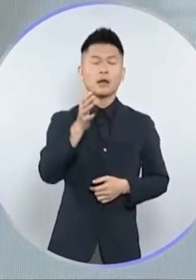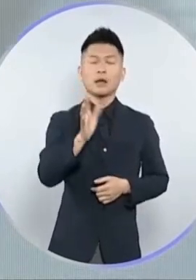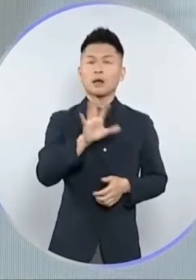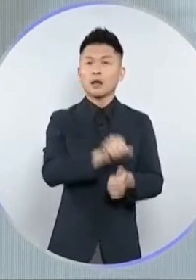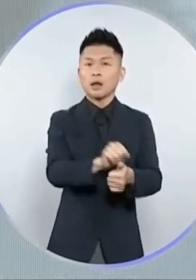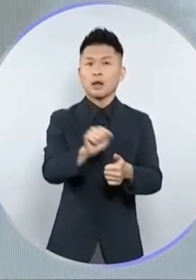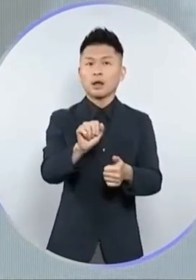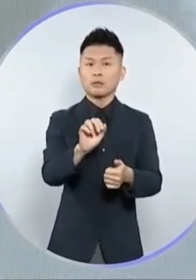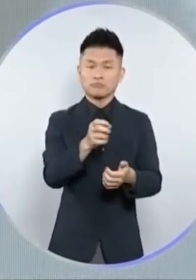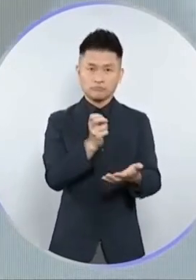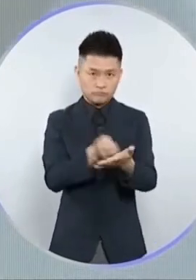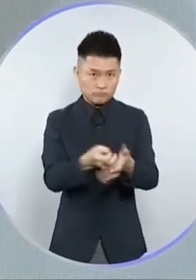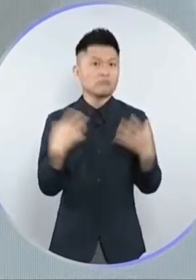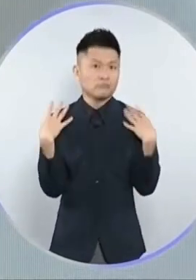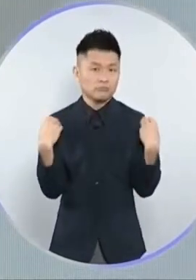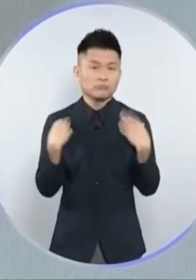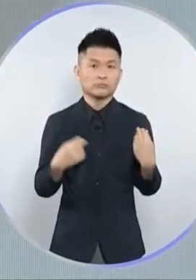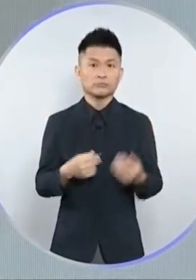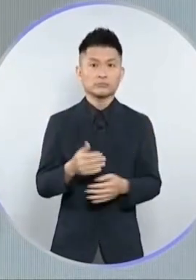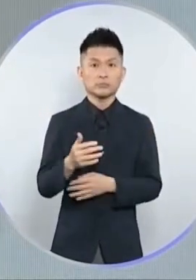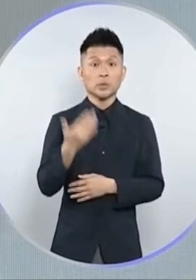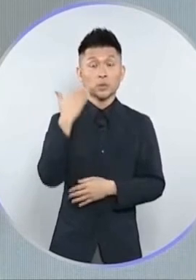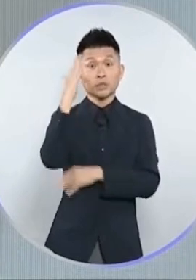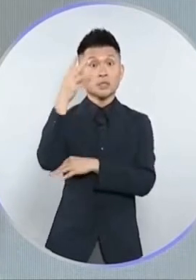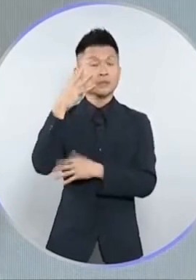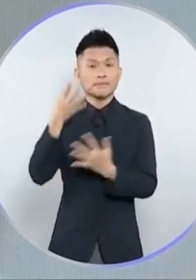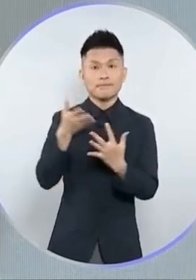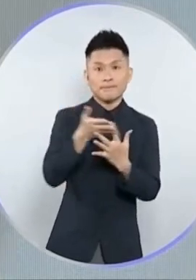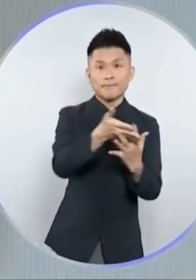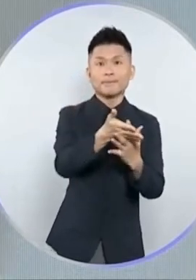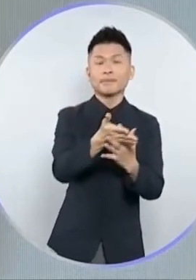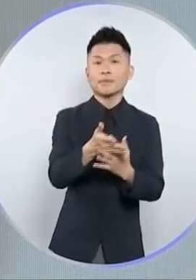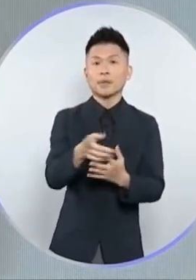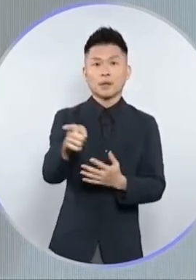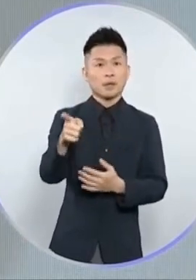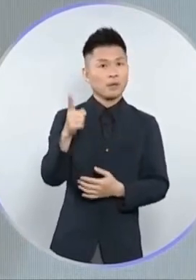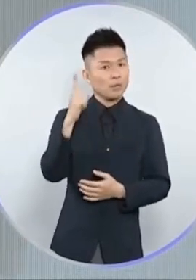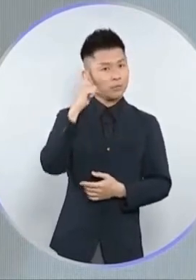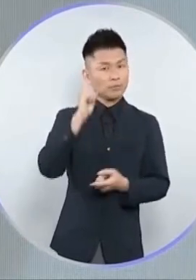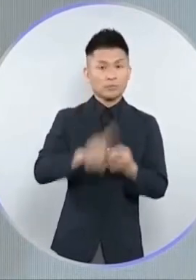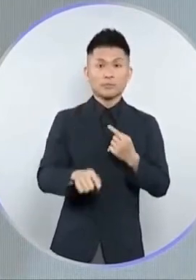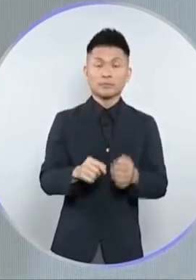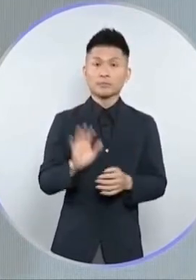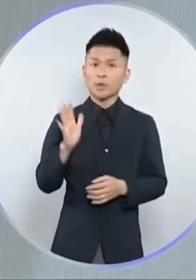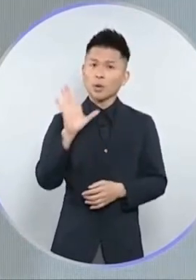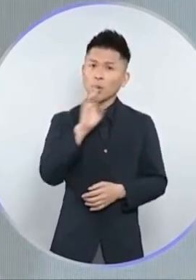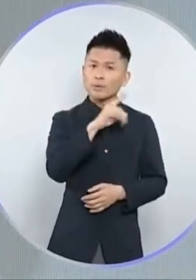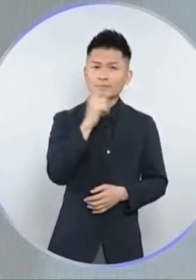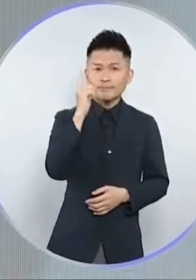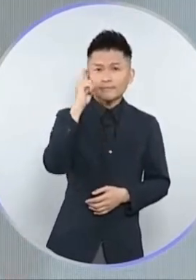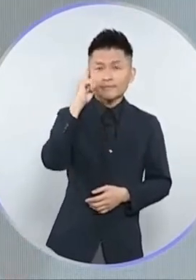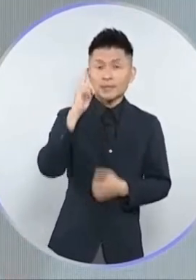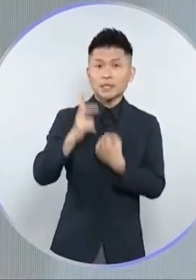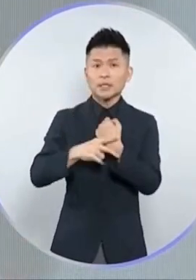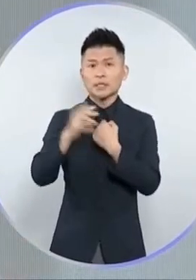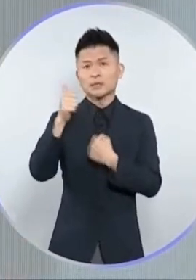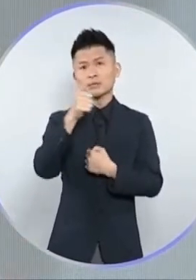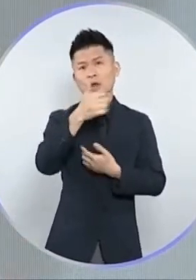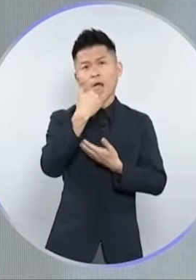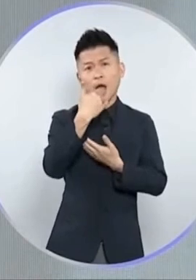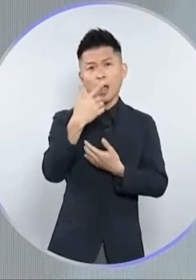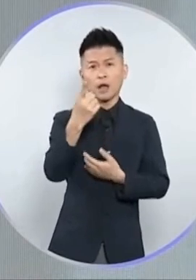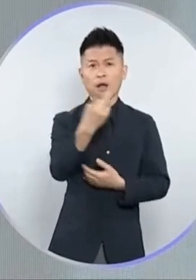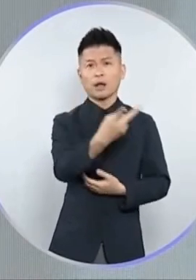成为政治的工具。你若政治冲昏，办无人会讲。但是我有当想着讲，你一定去食两顿